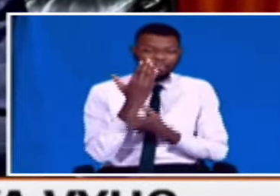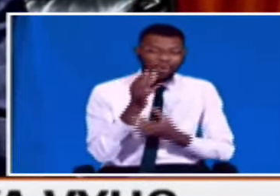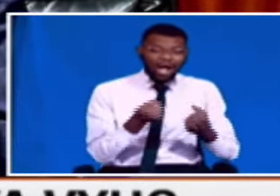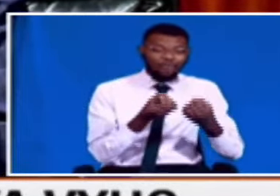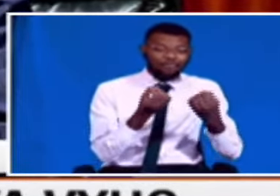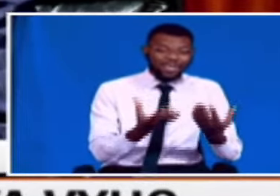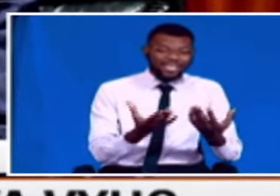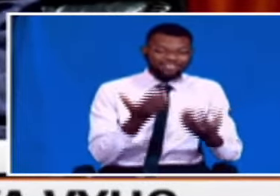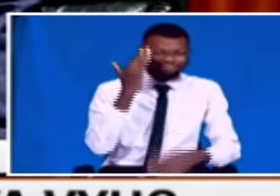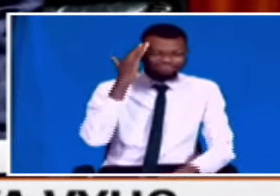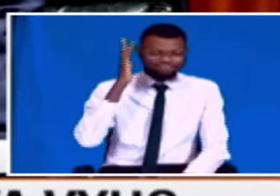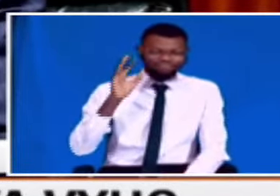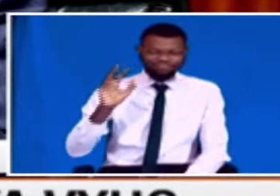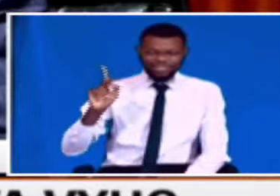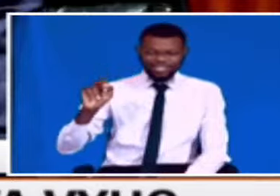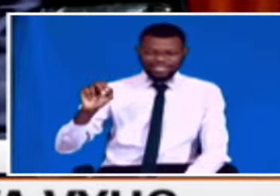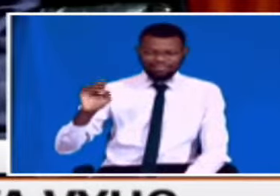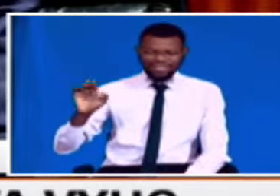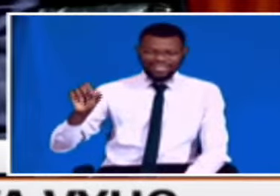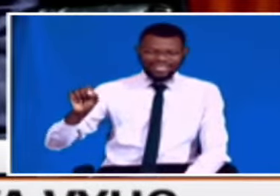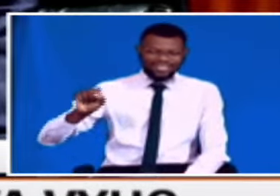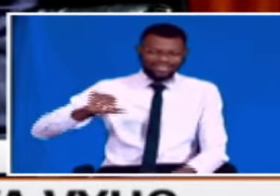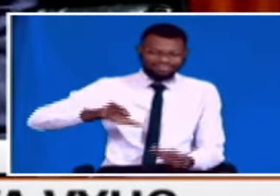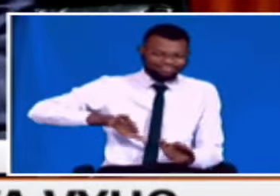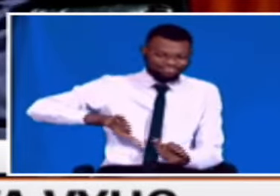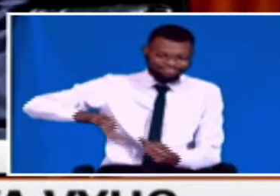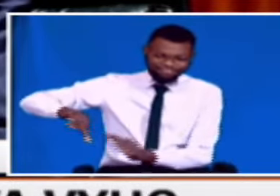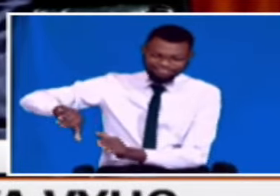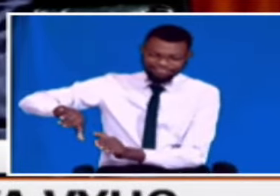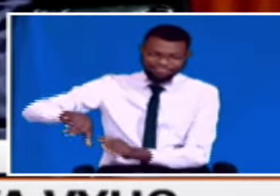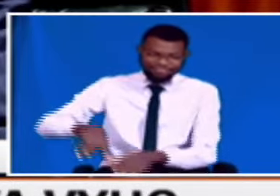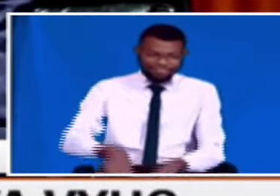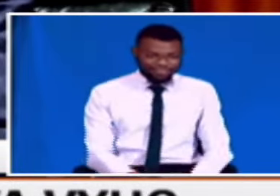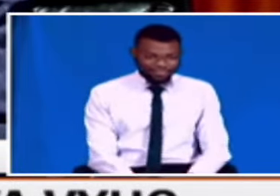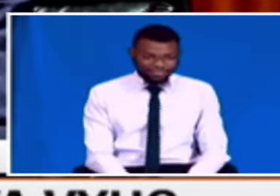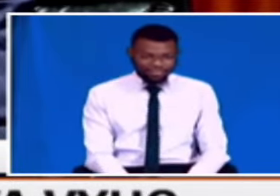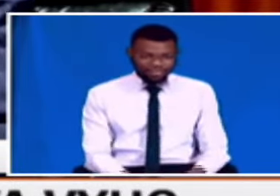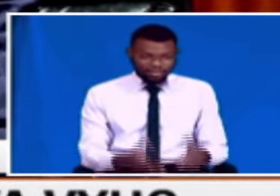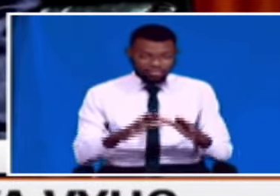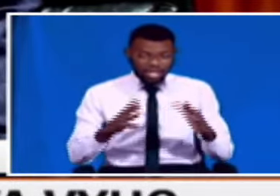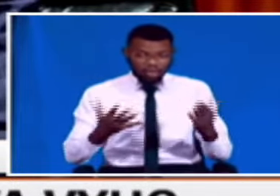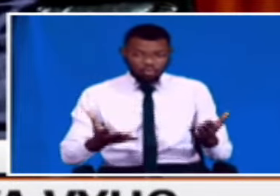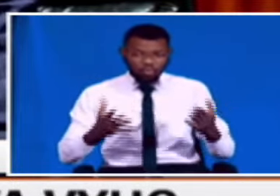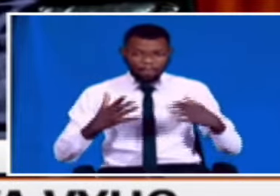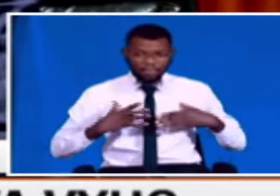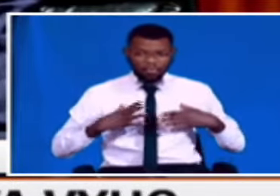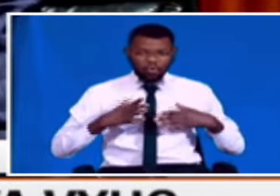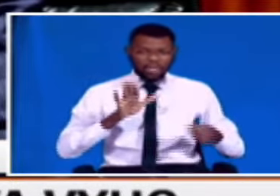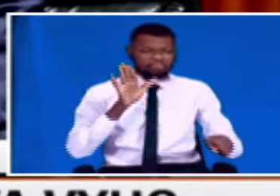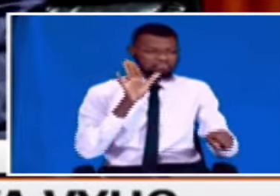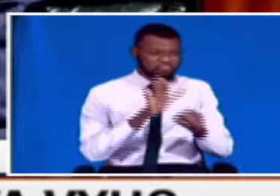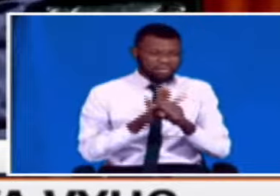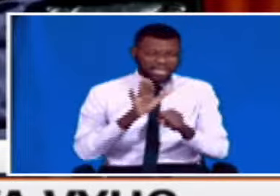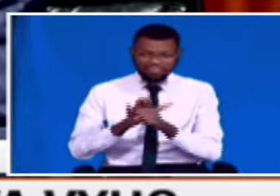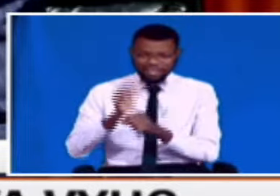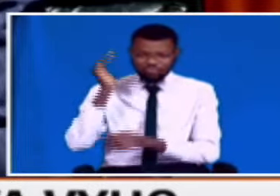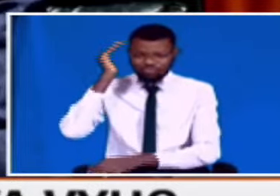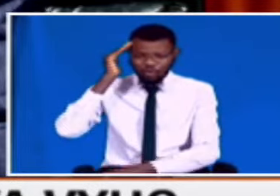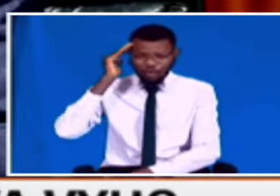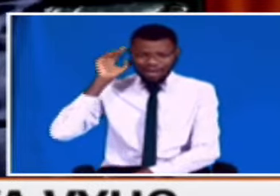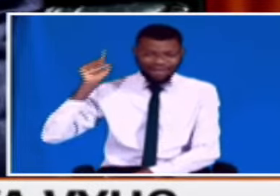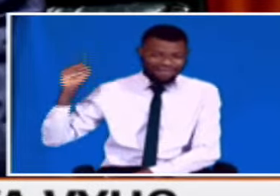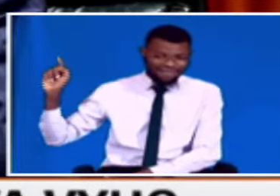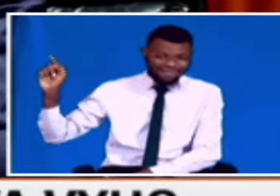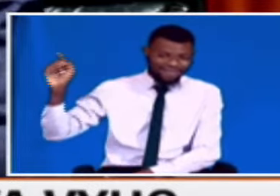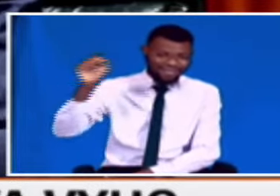which is not neither here or there. The NHIF, how? Thousands of Kenyans, that has been known statistically,